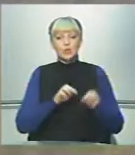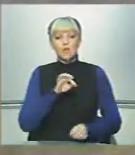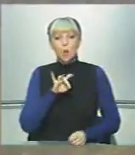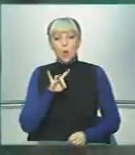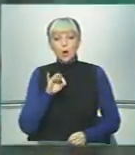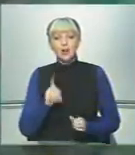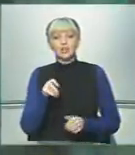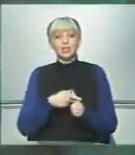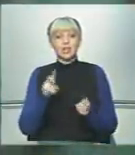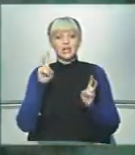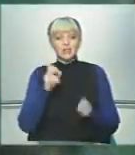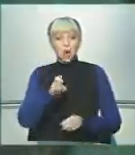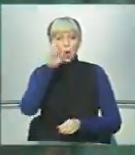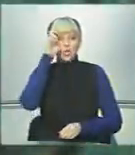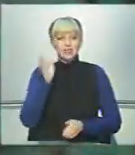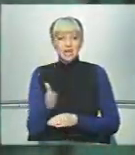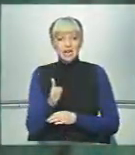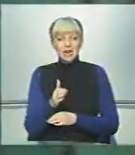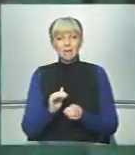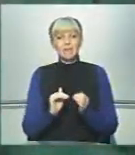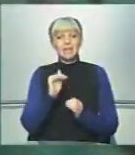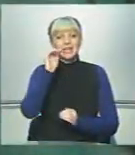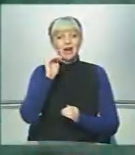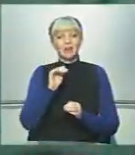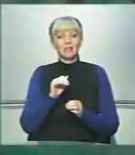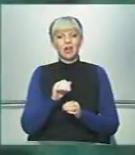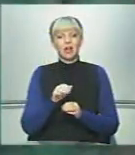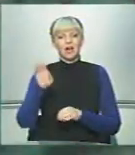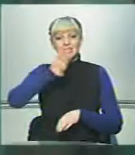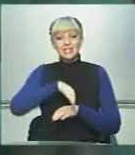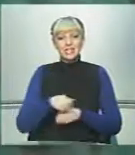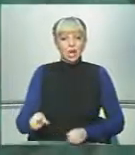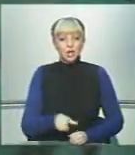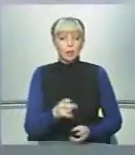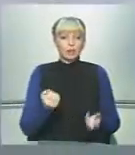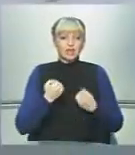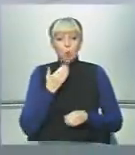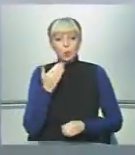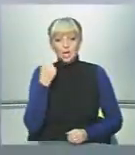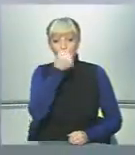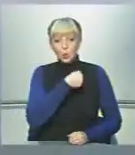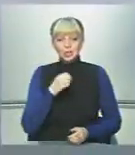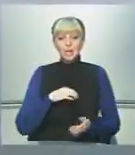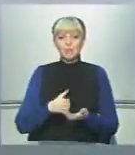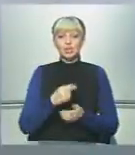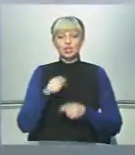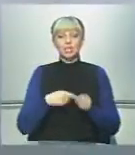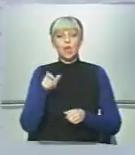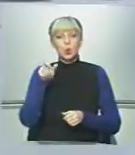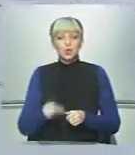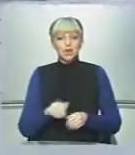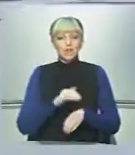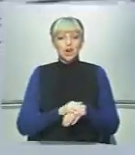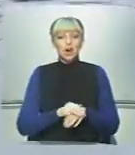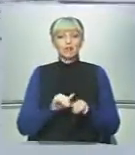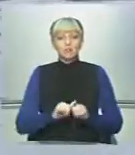або ще як її називають королівська риба, підіймається на нерест у верхів'я гірських річок. На жаль, за останні роки насамперед через людський фактор